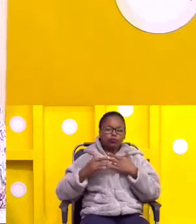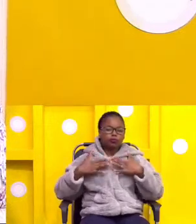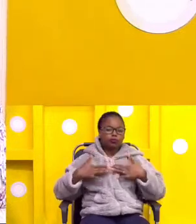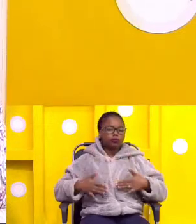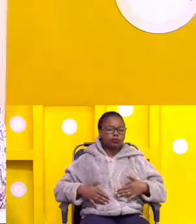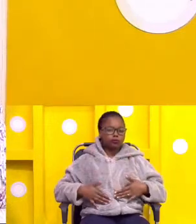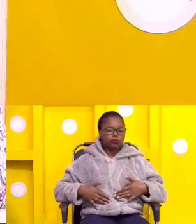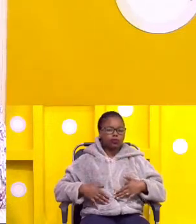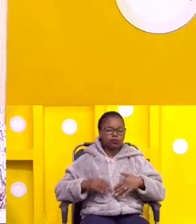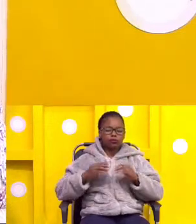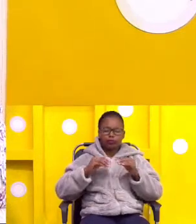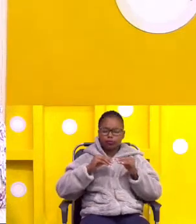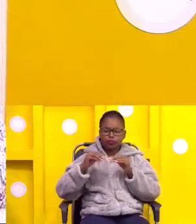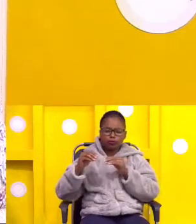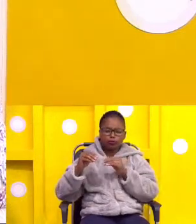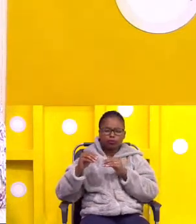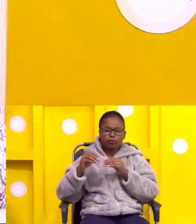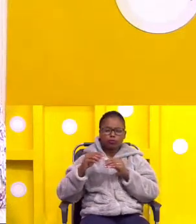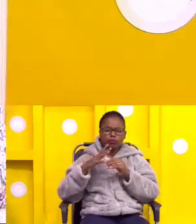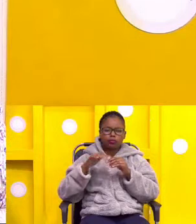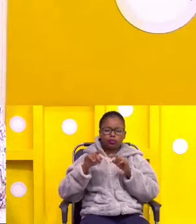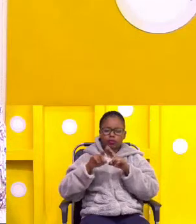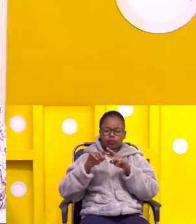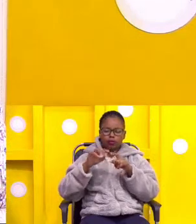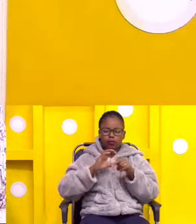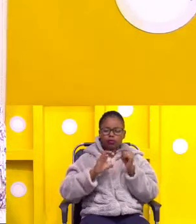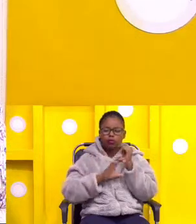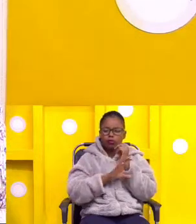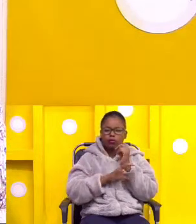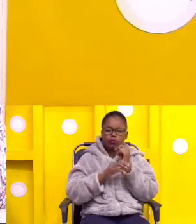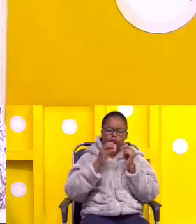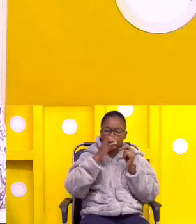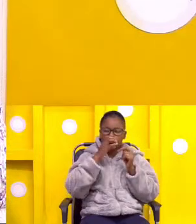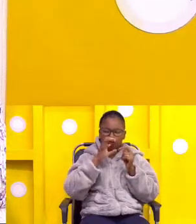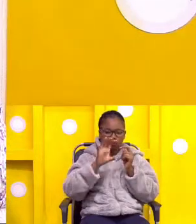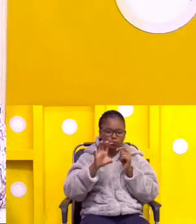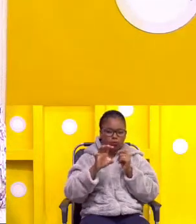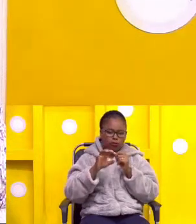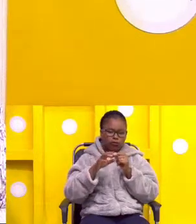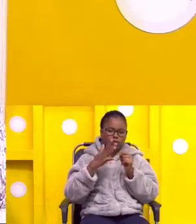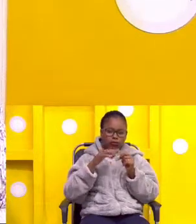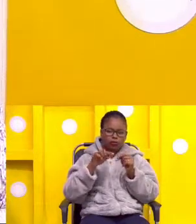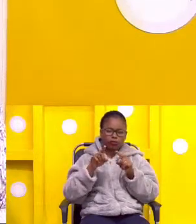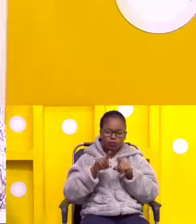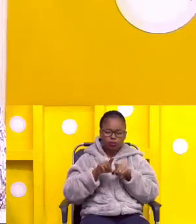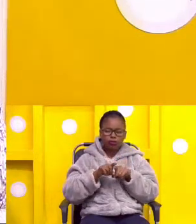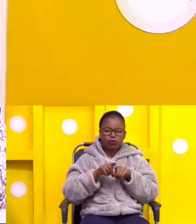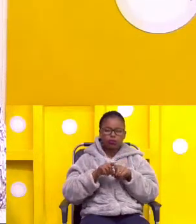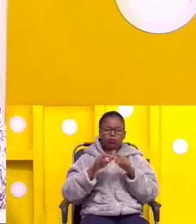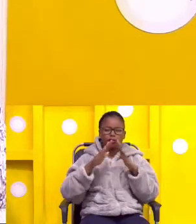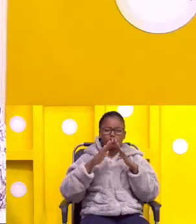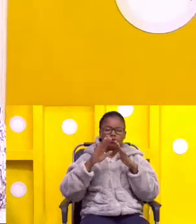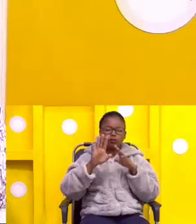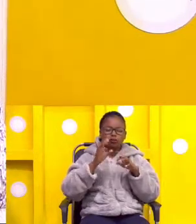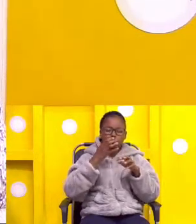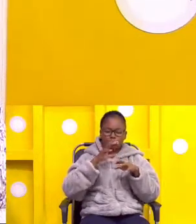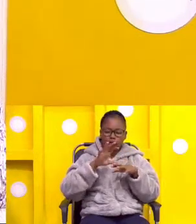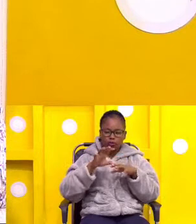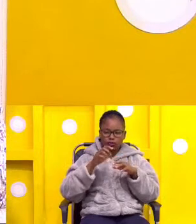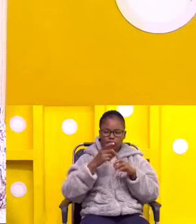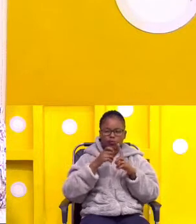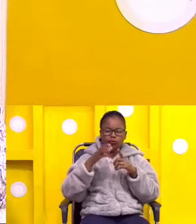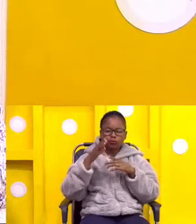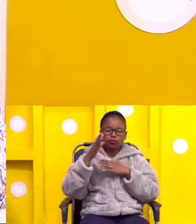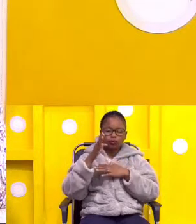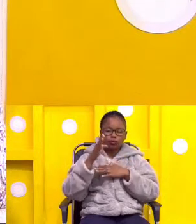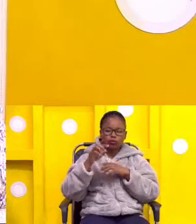bururi witu kirumi. Wehererie nyumba yaku kirumi. Wiyehererie kirumi kia Gai ni tondu wa kwihoka mundu